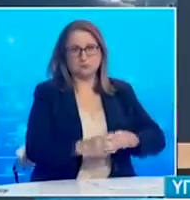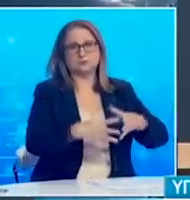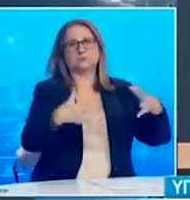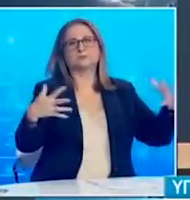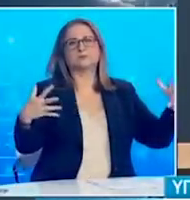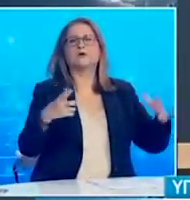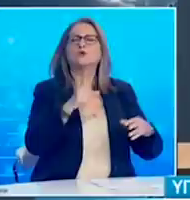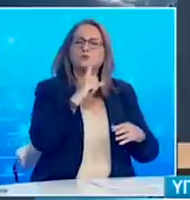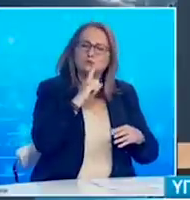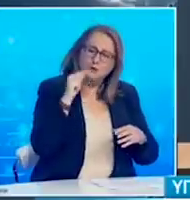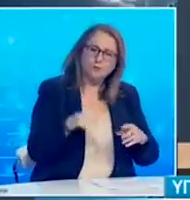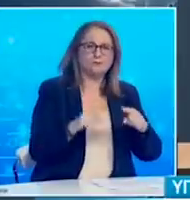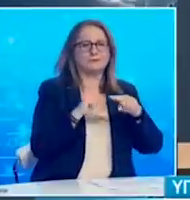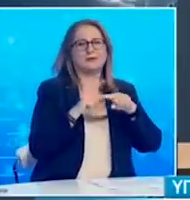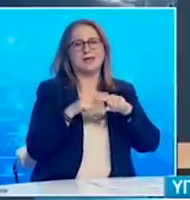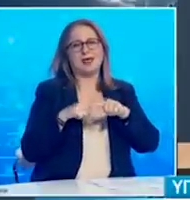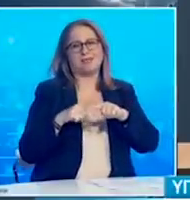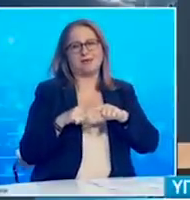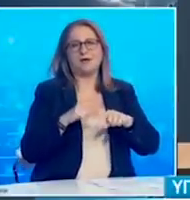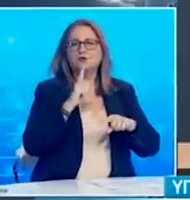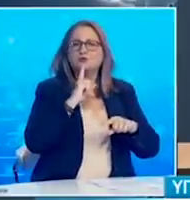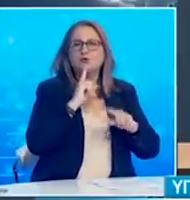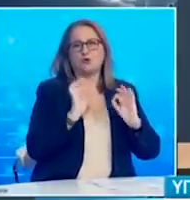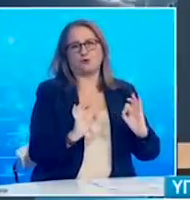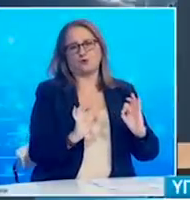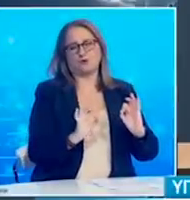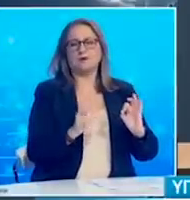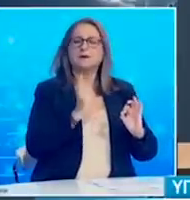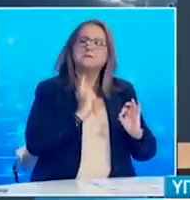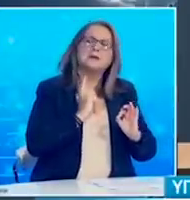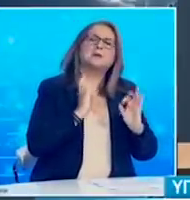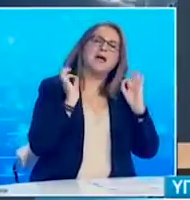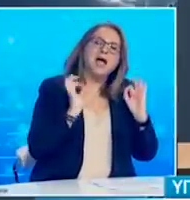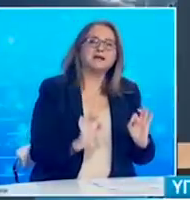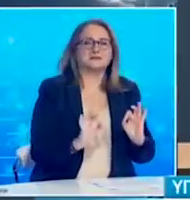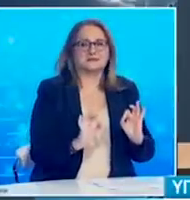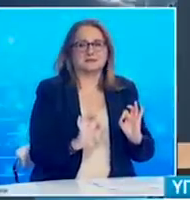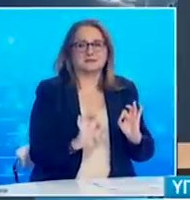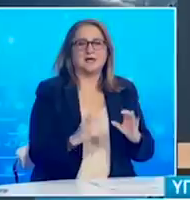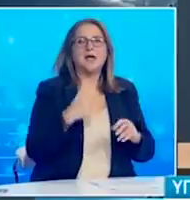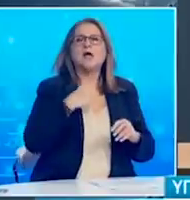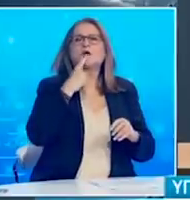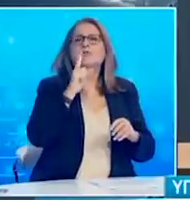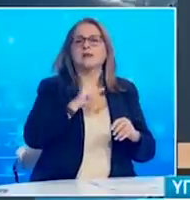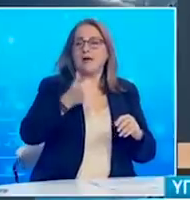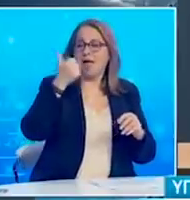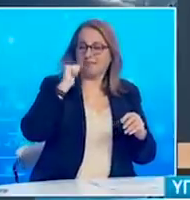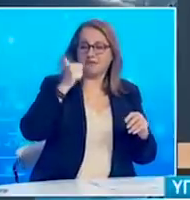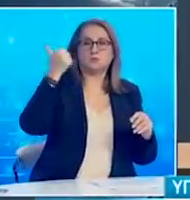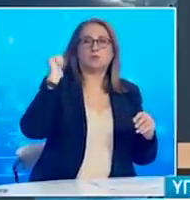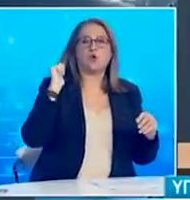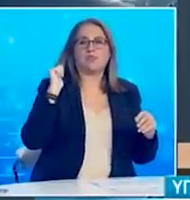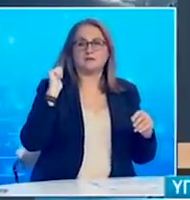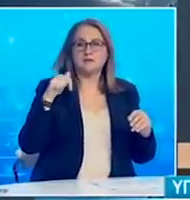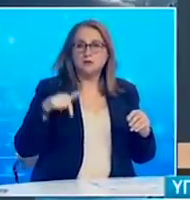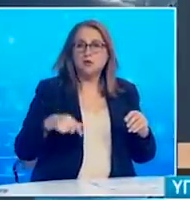αλόβητη. Αύξηση κρουσμάτων έχουμε και στην Ελλάδα. Και τα περιμέναμε. Δεν μένω στον χθεσινό ή στον προχθεσινό αριθμό. Βλέπουμε